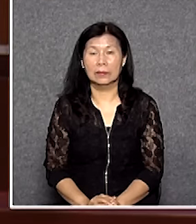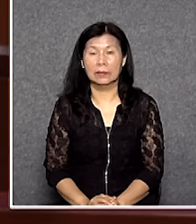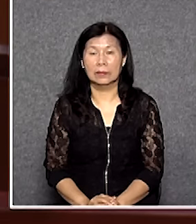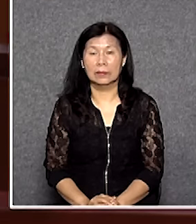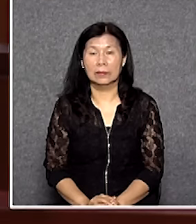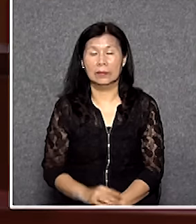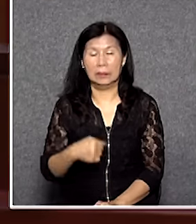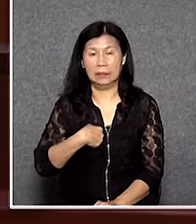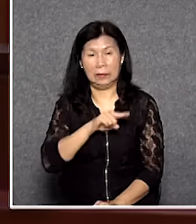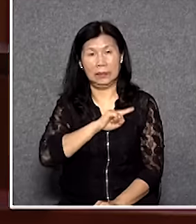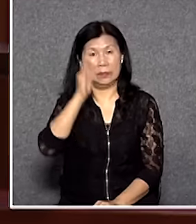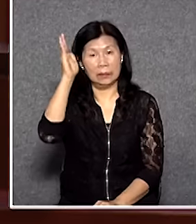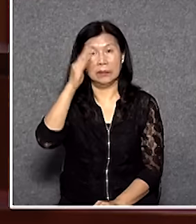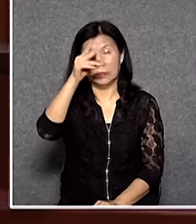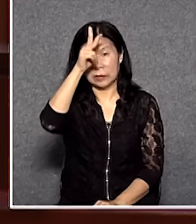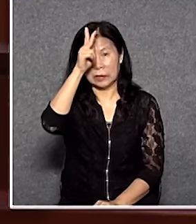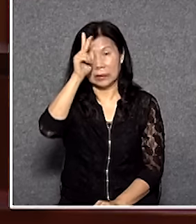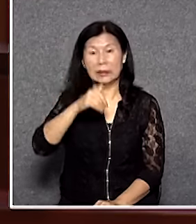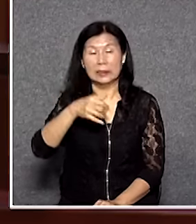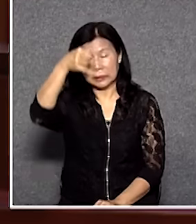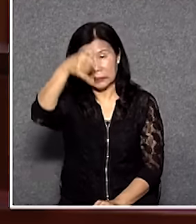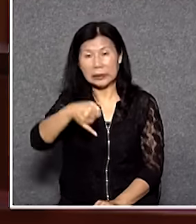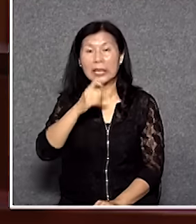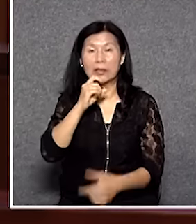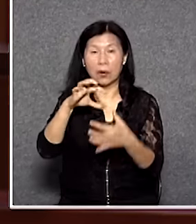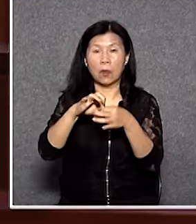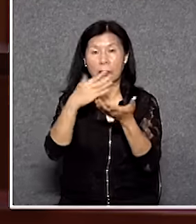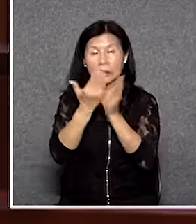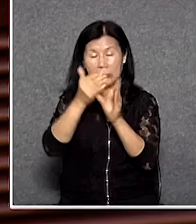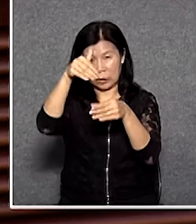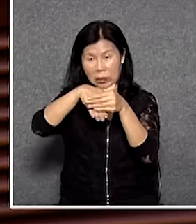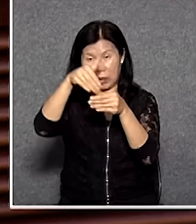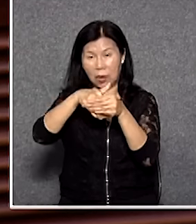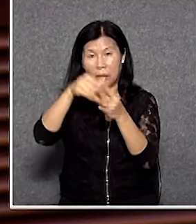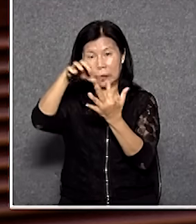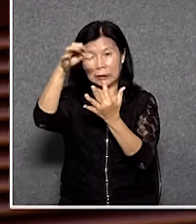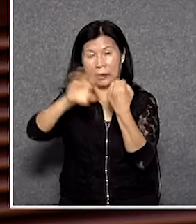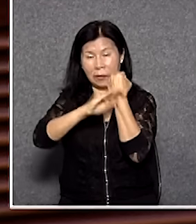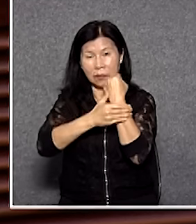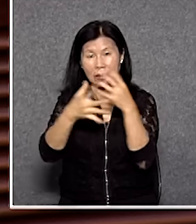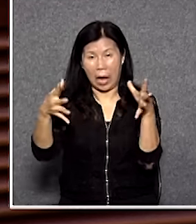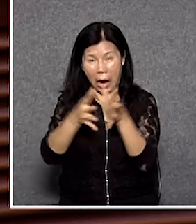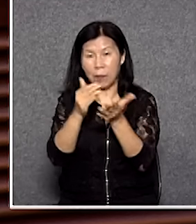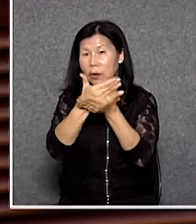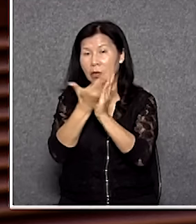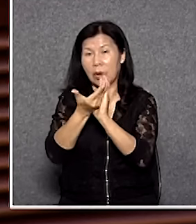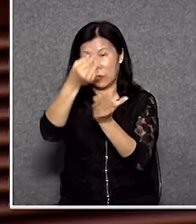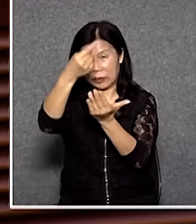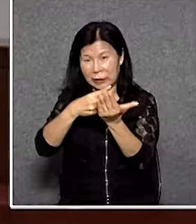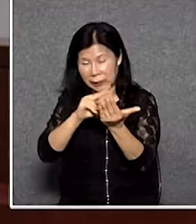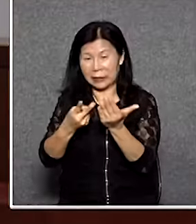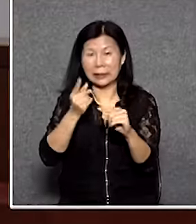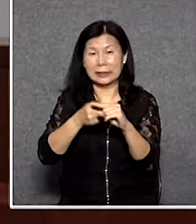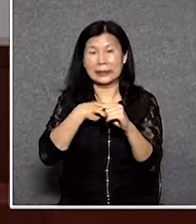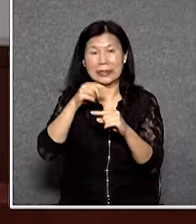即係我希望咧，政府咧最好就以後呢啲嚇選舉法例嘅雜項修訂啊，啲相關修訂咧，最好